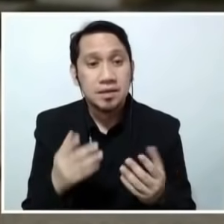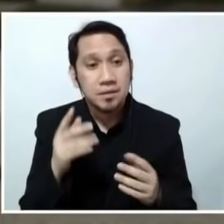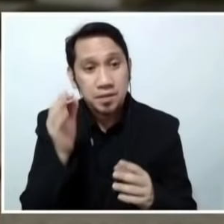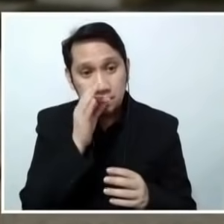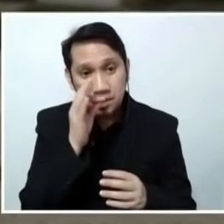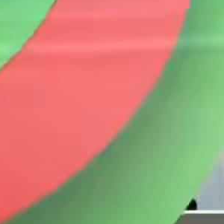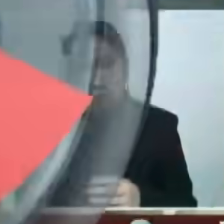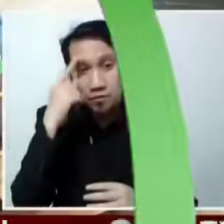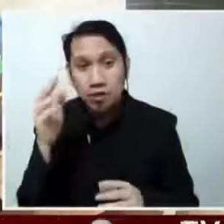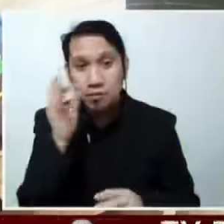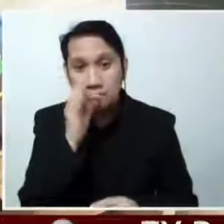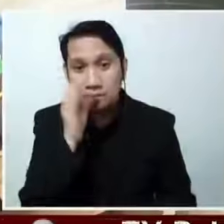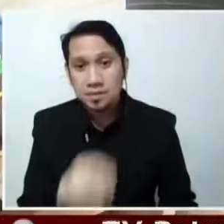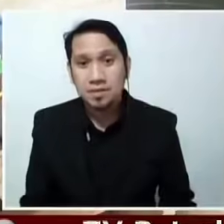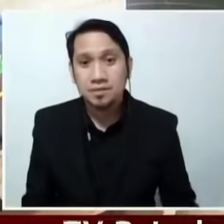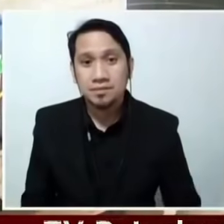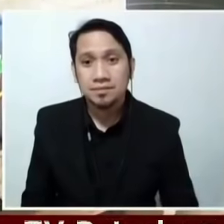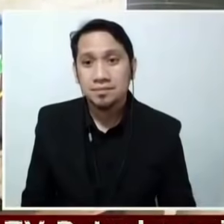Pilipino.